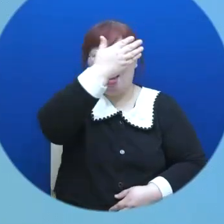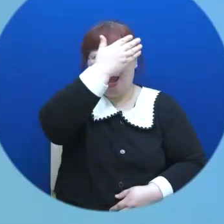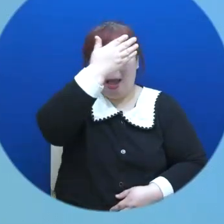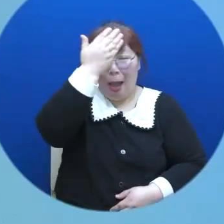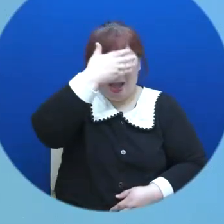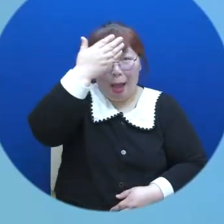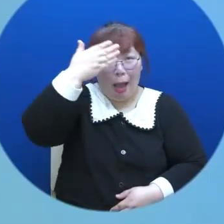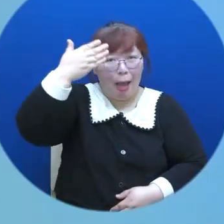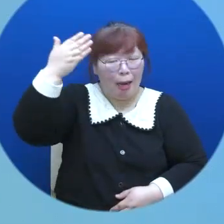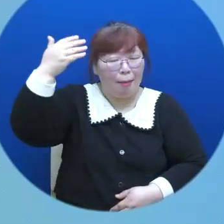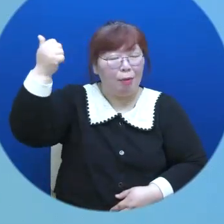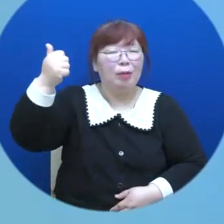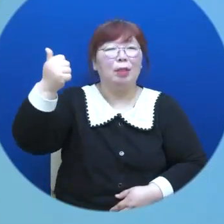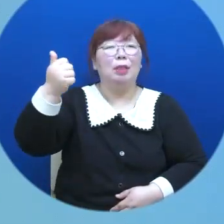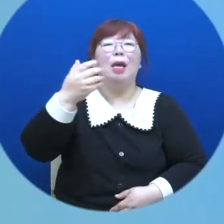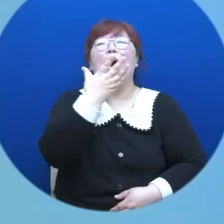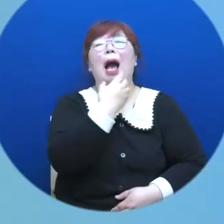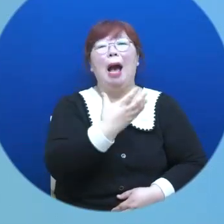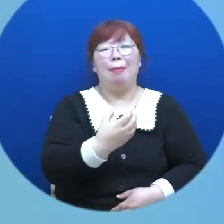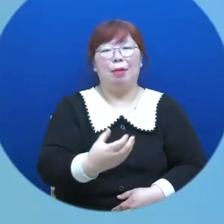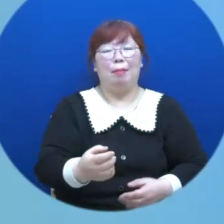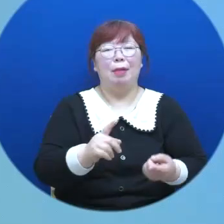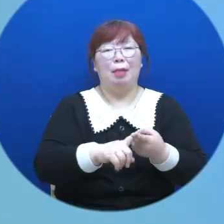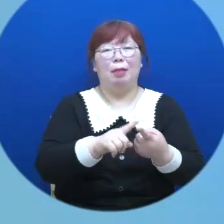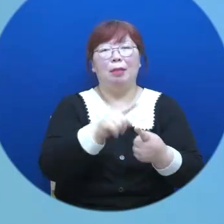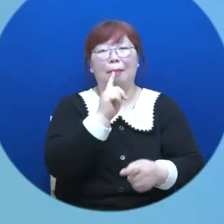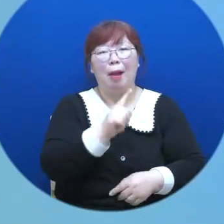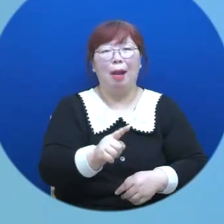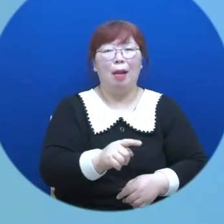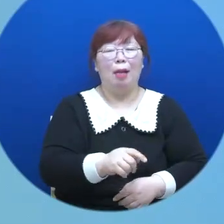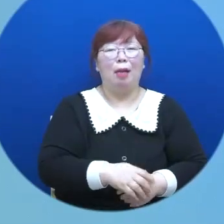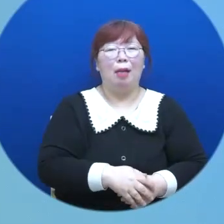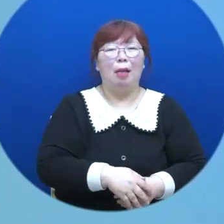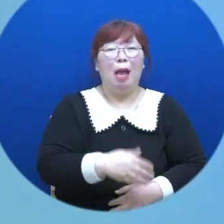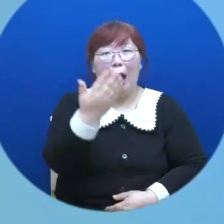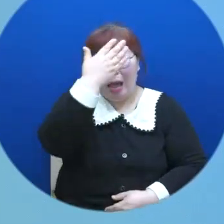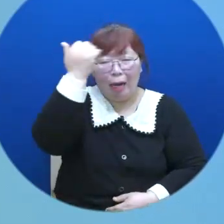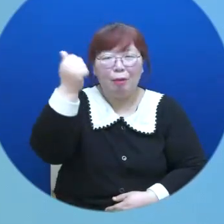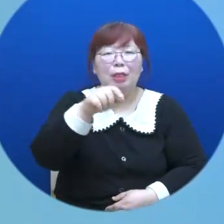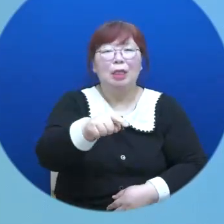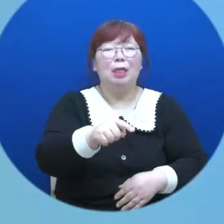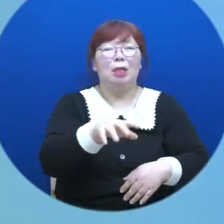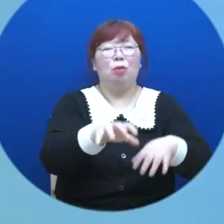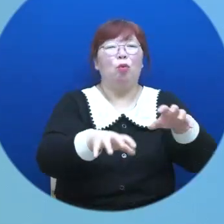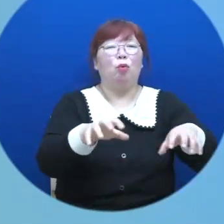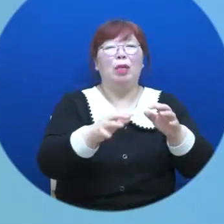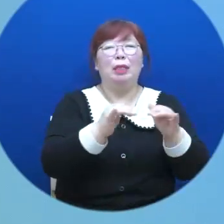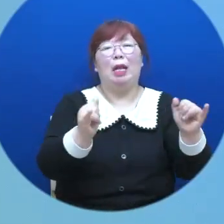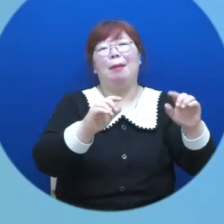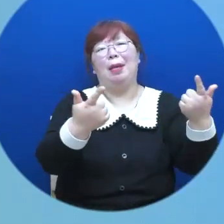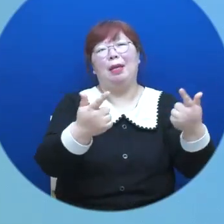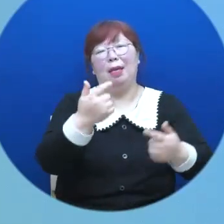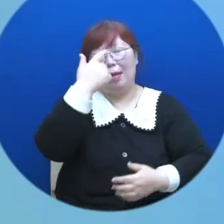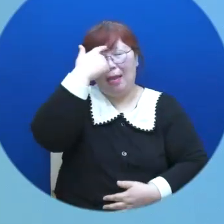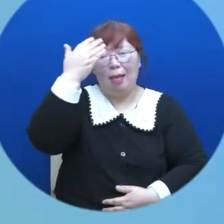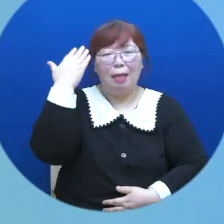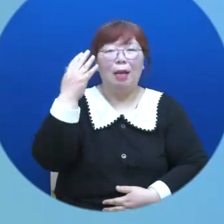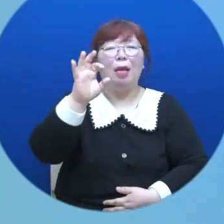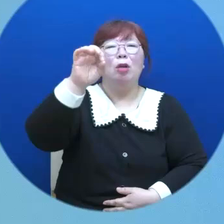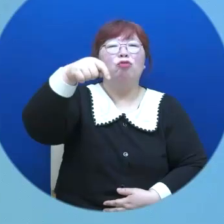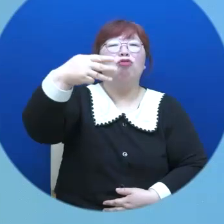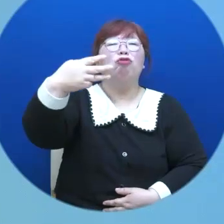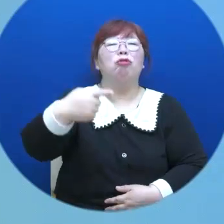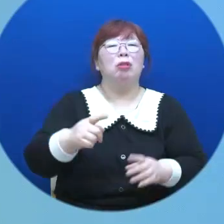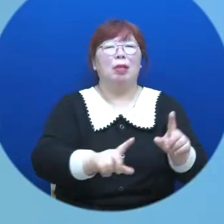아브라함 얘기도 하죠. 본래 아브라함은 이 동네 사람이 아니야. 갈대아 우르의 사람이지. 근데